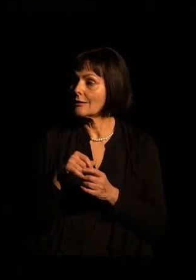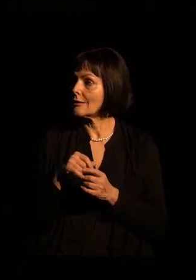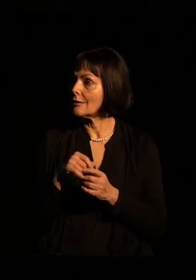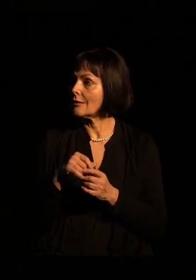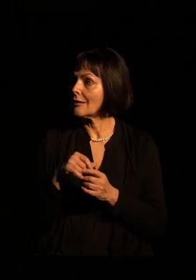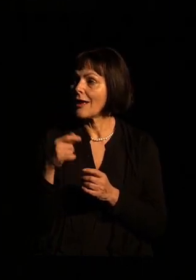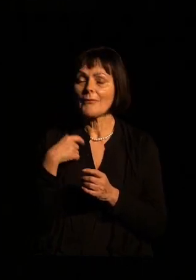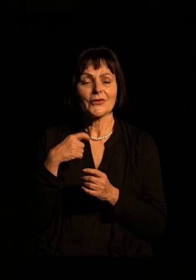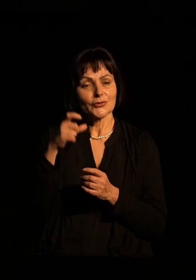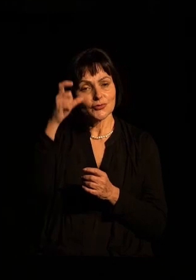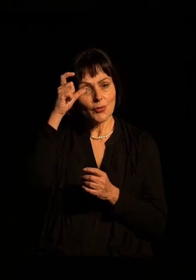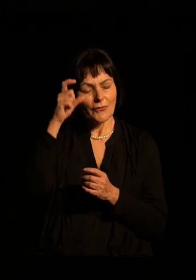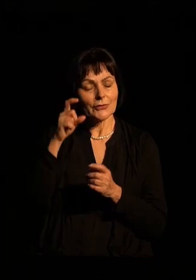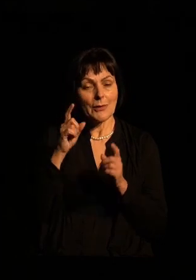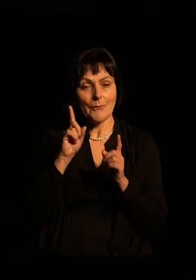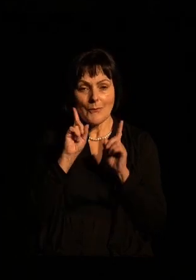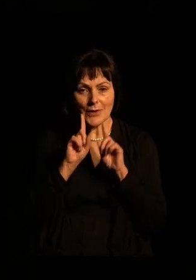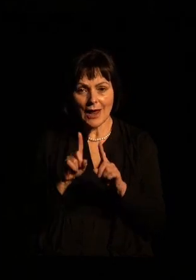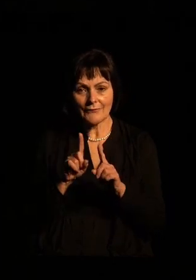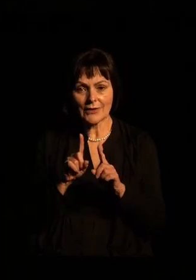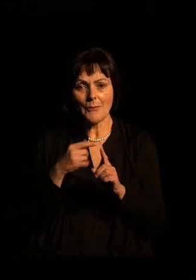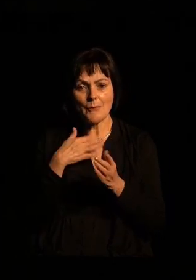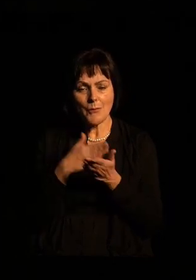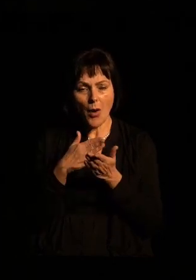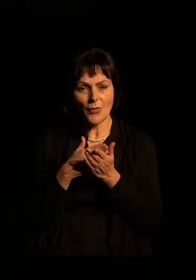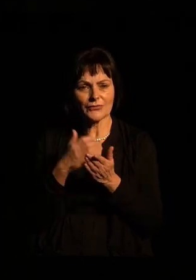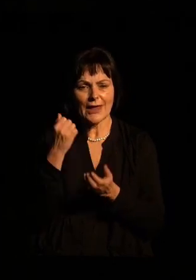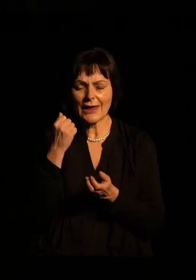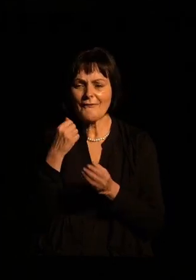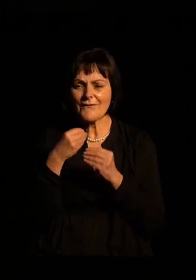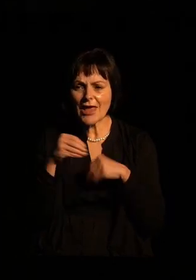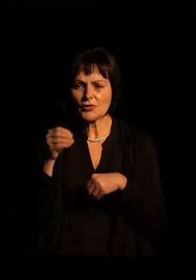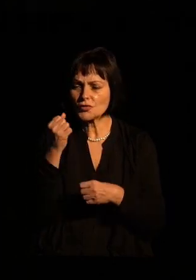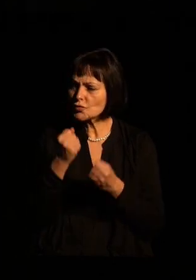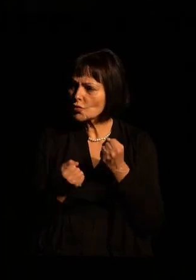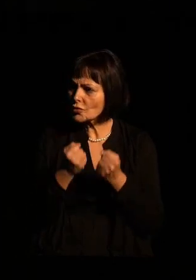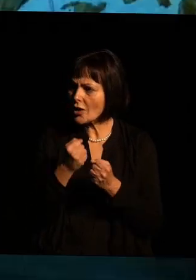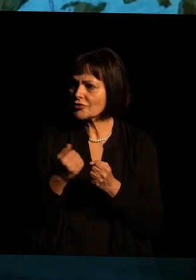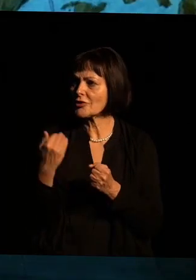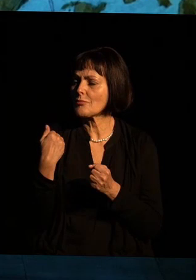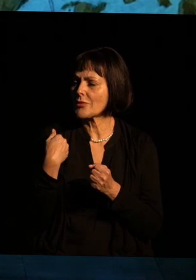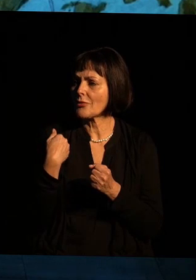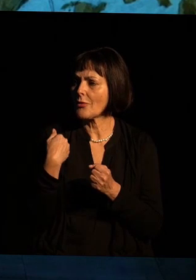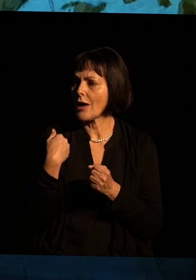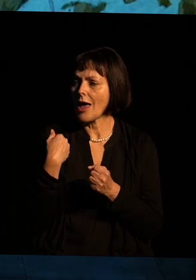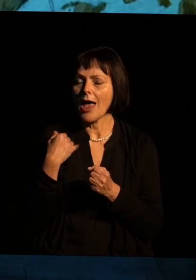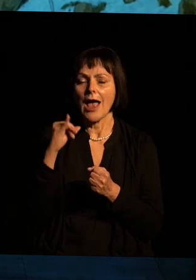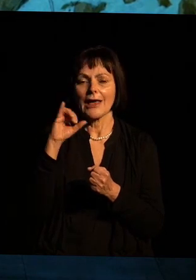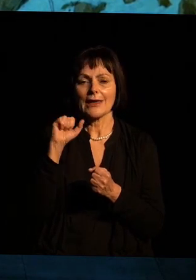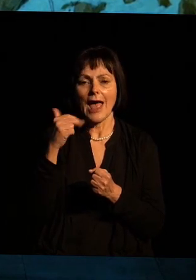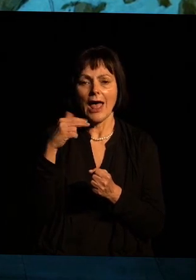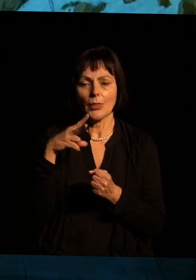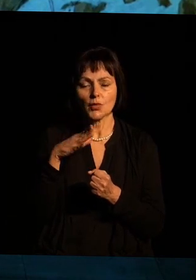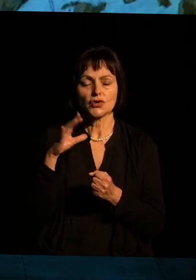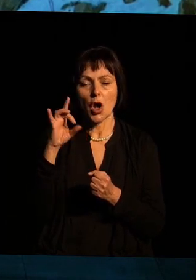no takim człowiekiem, który rzeczywiście nam jakby w tym pomógł, w tym największych trudnościach skalnych, no to był Janusz Gołąb, już wtedy